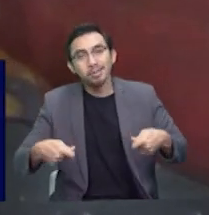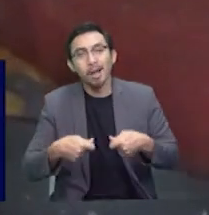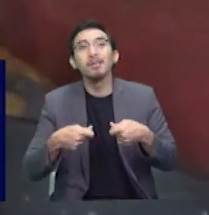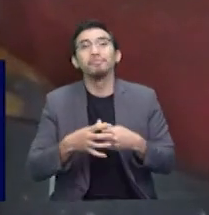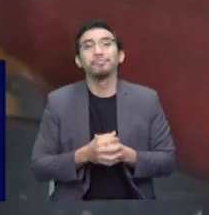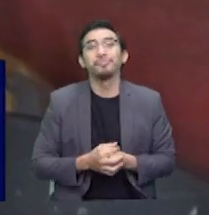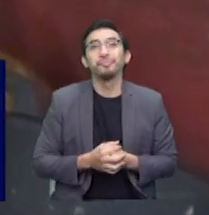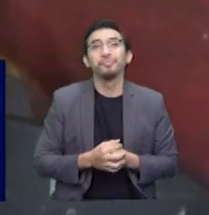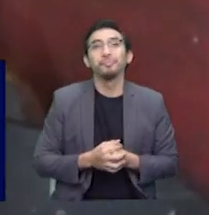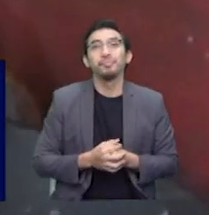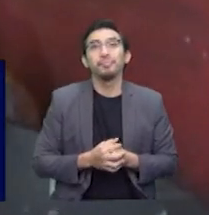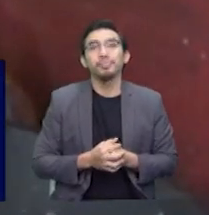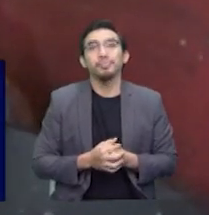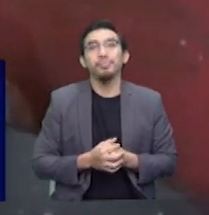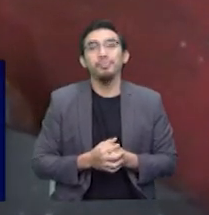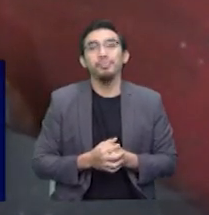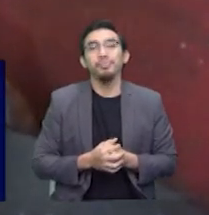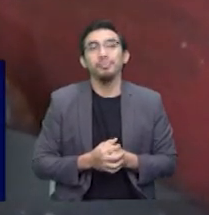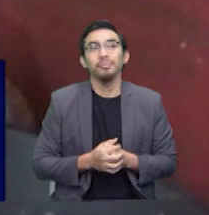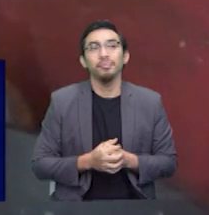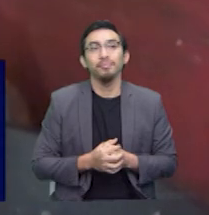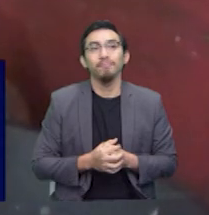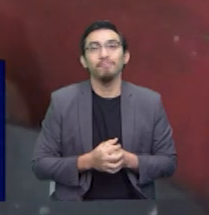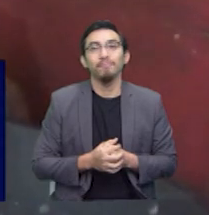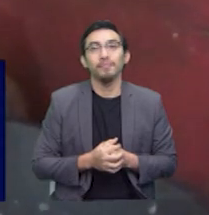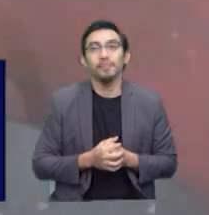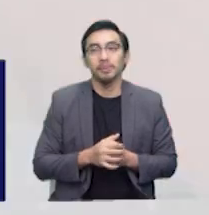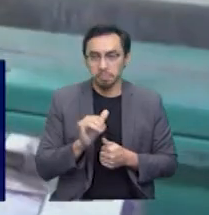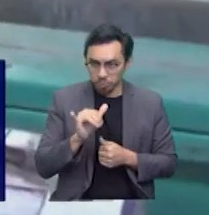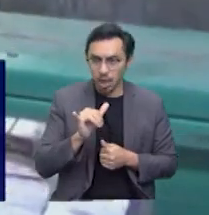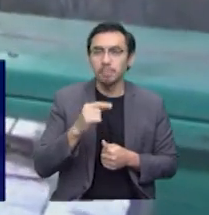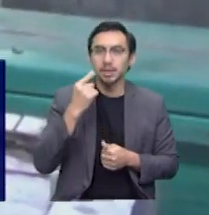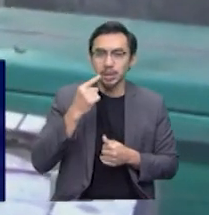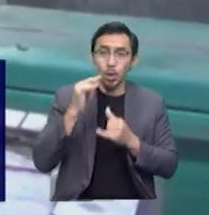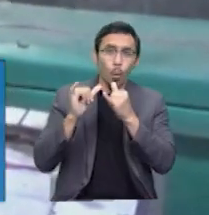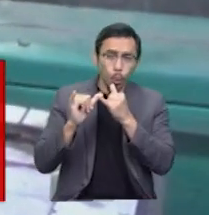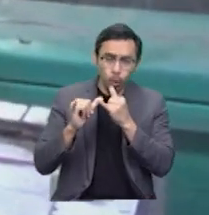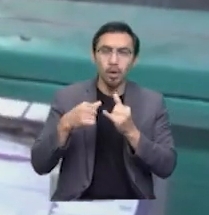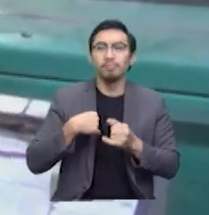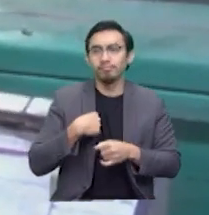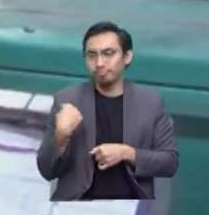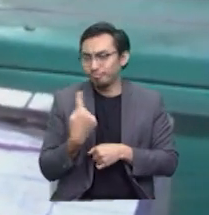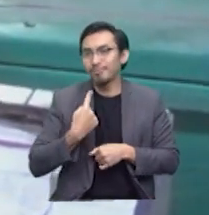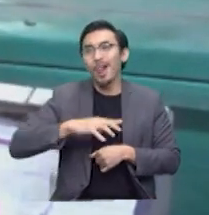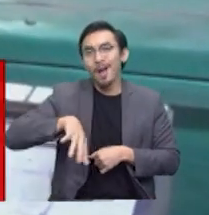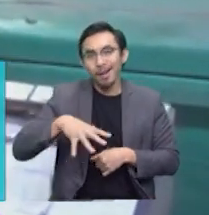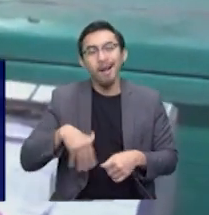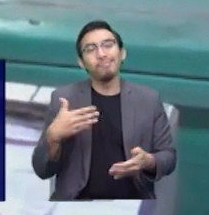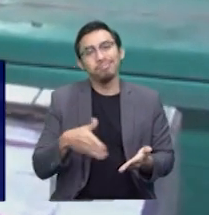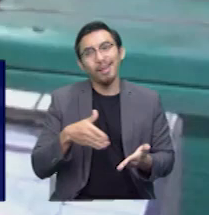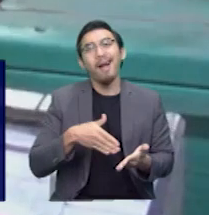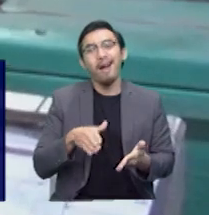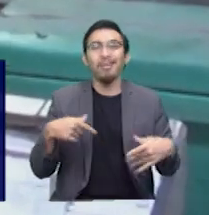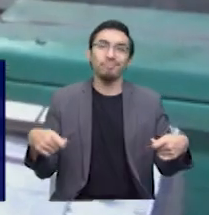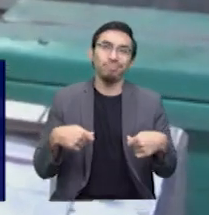kerap membuat atau bakar-bakar ikan. Iya. Yang lebih diminati ikan-ikan jenis apa, Pak?